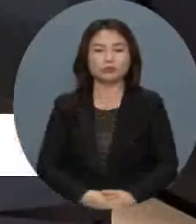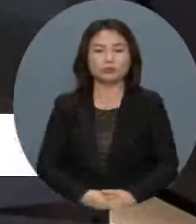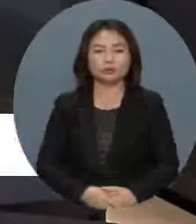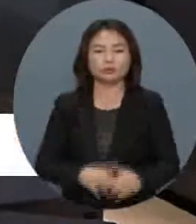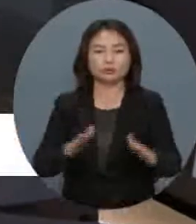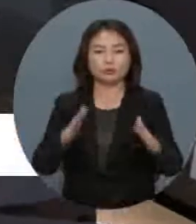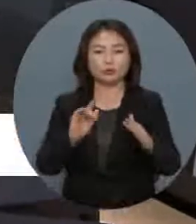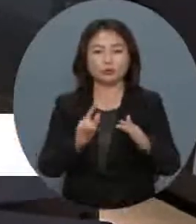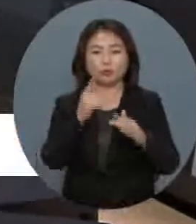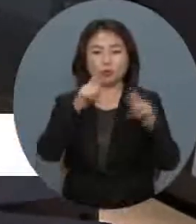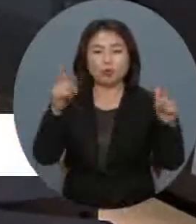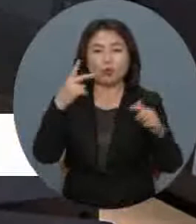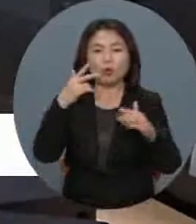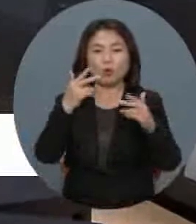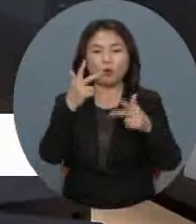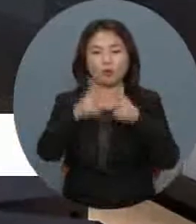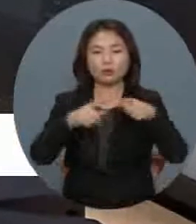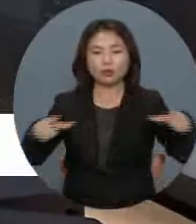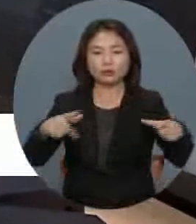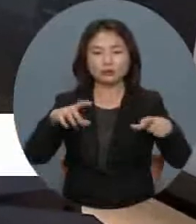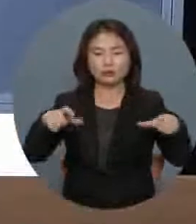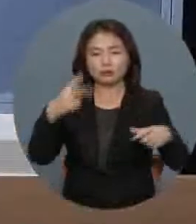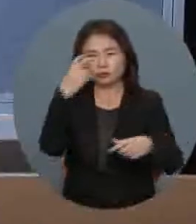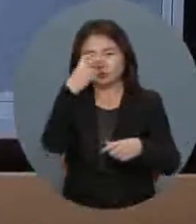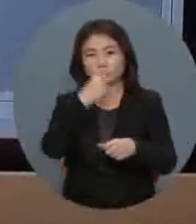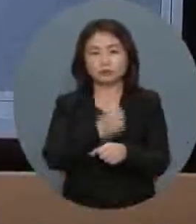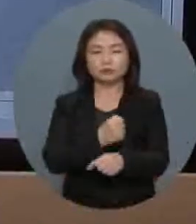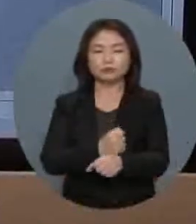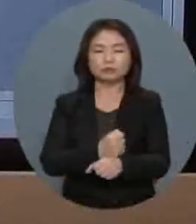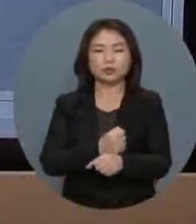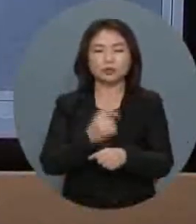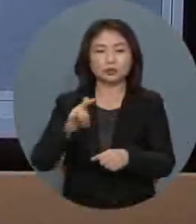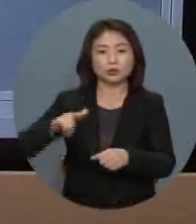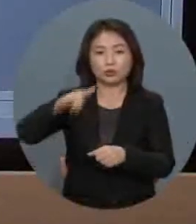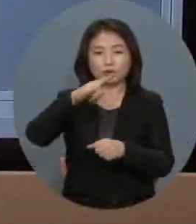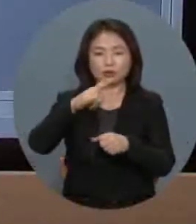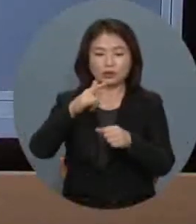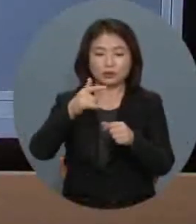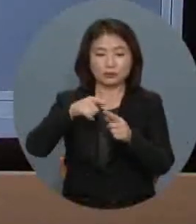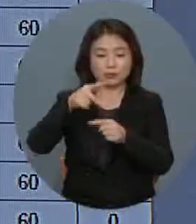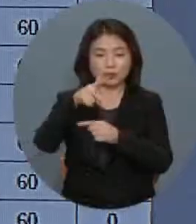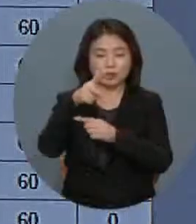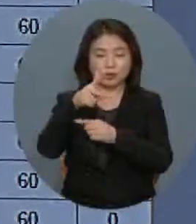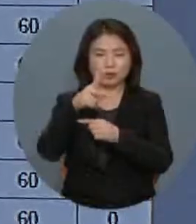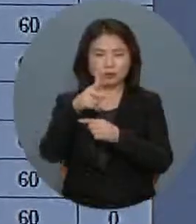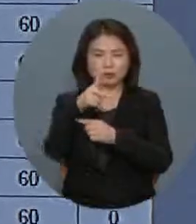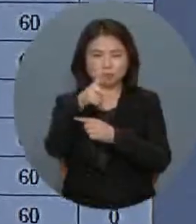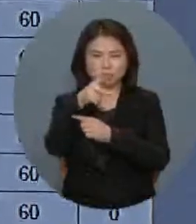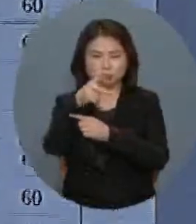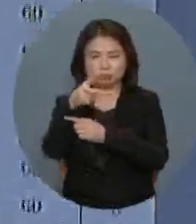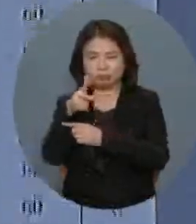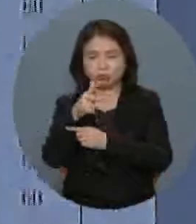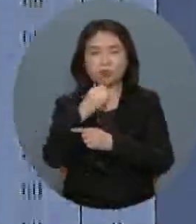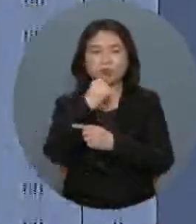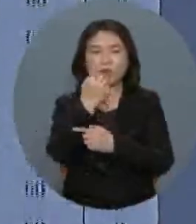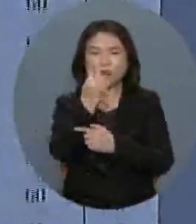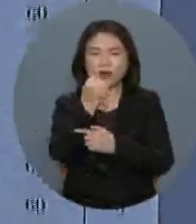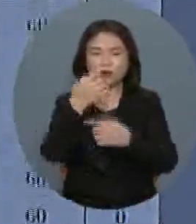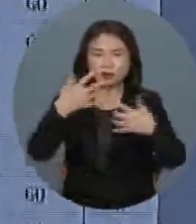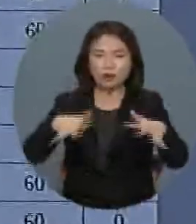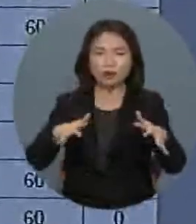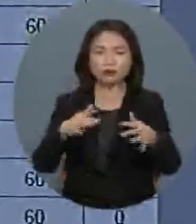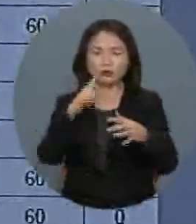현 고도에서 공단지에 순찰하겠습니다. 드론에 달린 측정 장비가 실시간 미세먼지 농도를